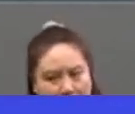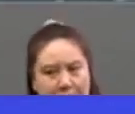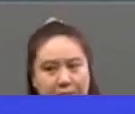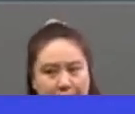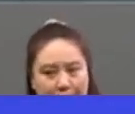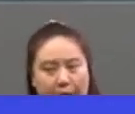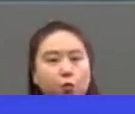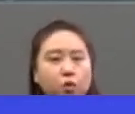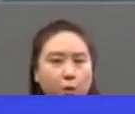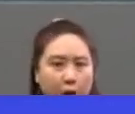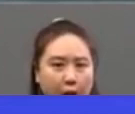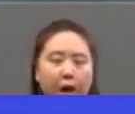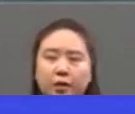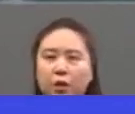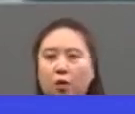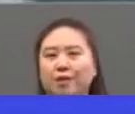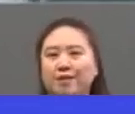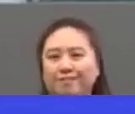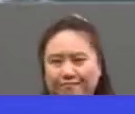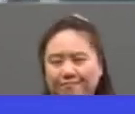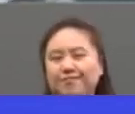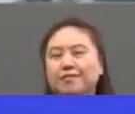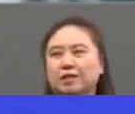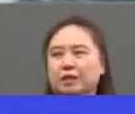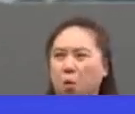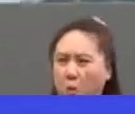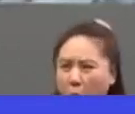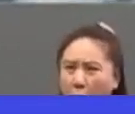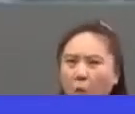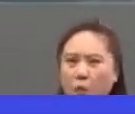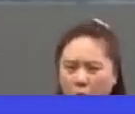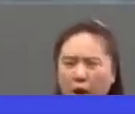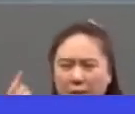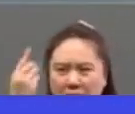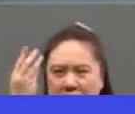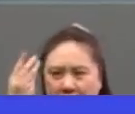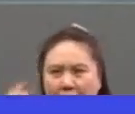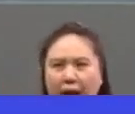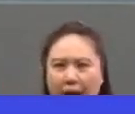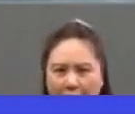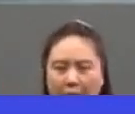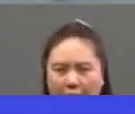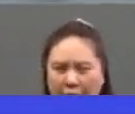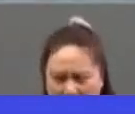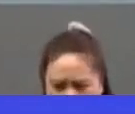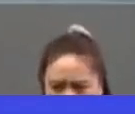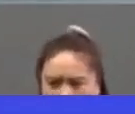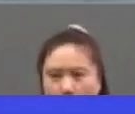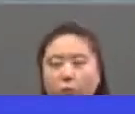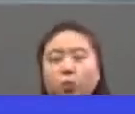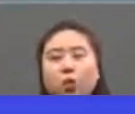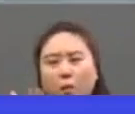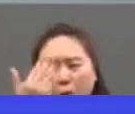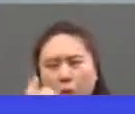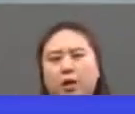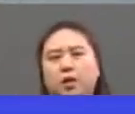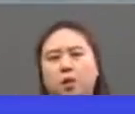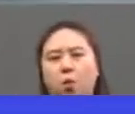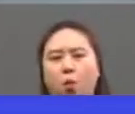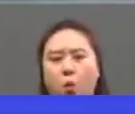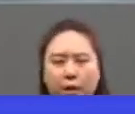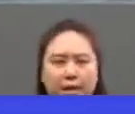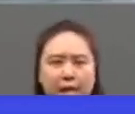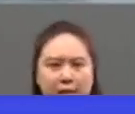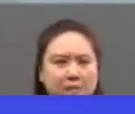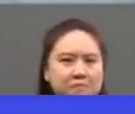ผลทำให้การส่งออกผมดูจากสถิติในเรื่องของการส่งออกด้วยนะครับว่าอย่างที่ผมนำเรียนว่าประเทศคู่ค้าต่างๆให้ความสำคั